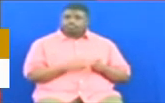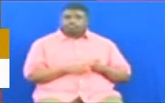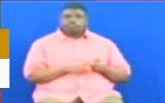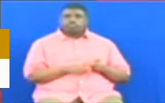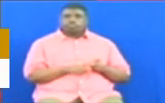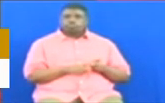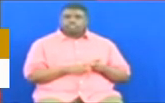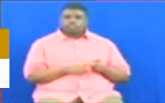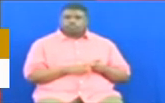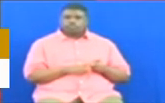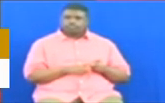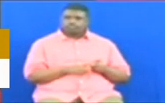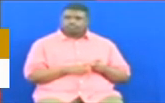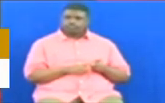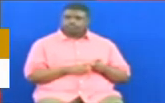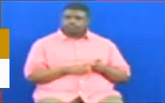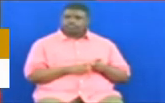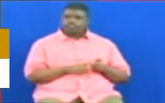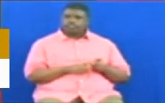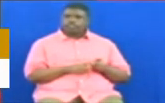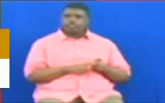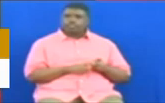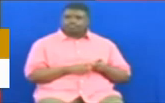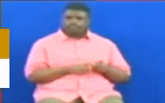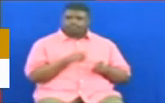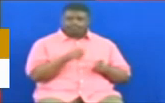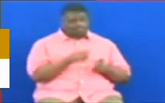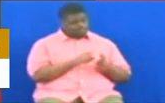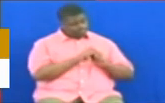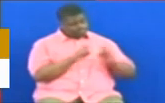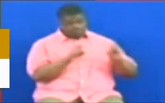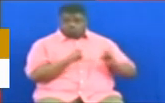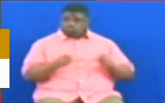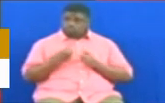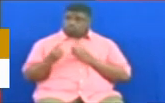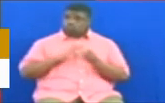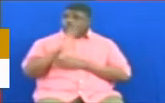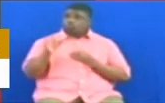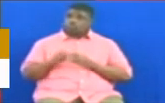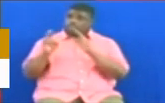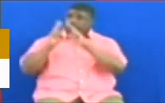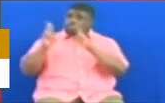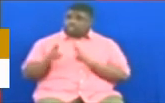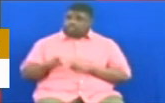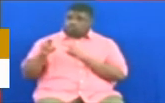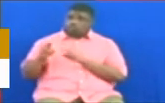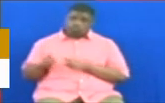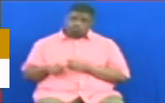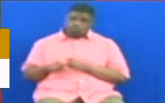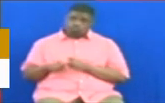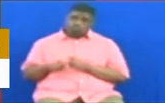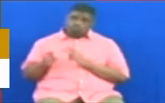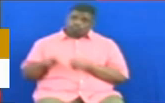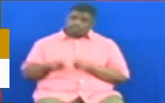Mawaziri husika. Sasa kama ni vifungu ambavyo vinaongelea wote international vessels ambazo zinavua kwenye maji yetu, lakini